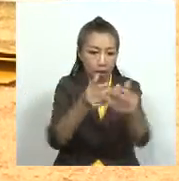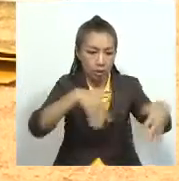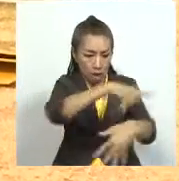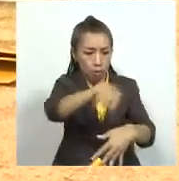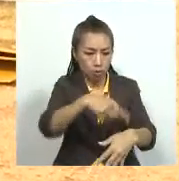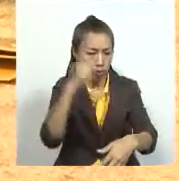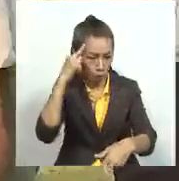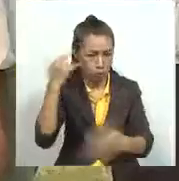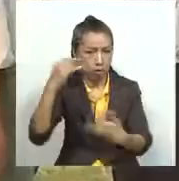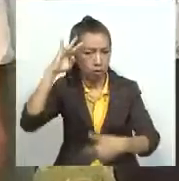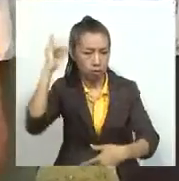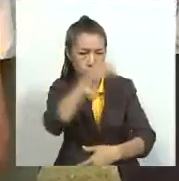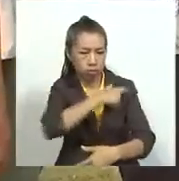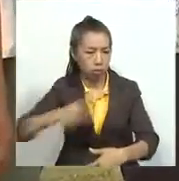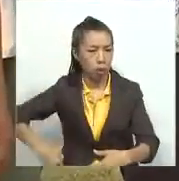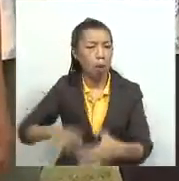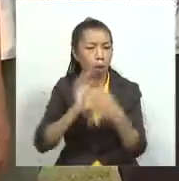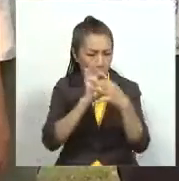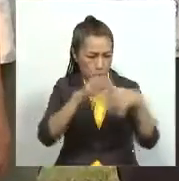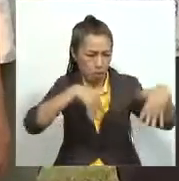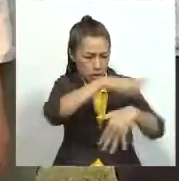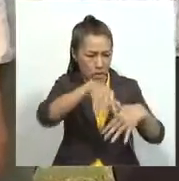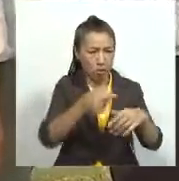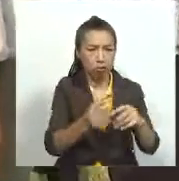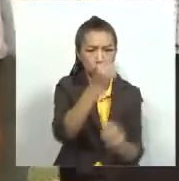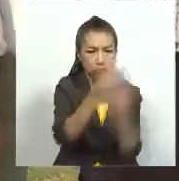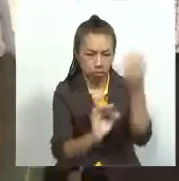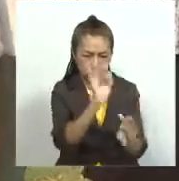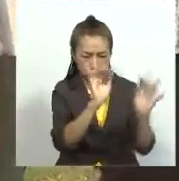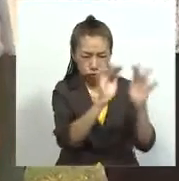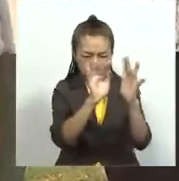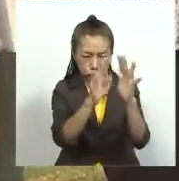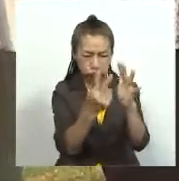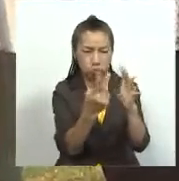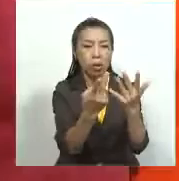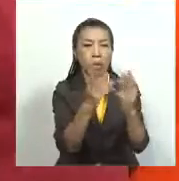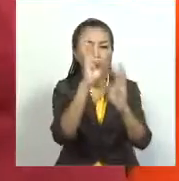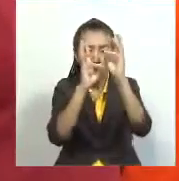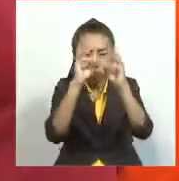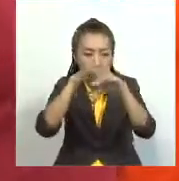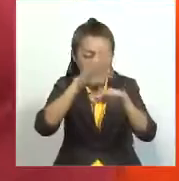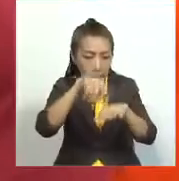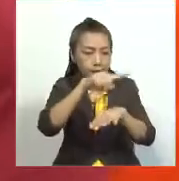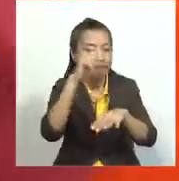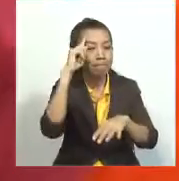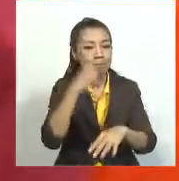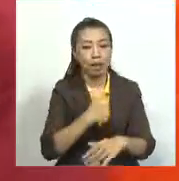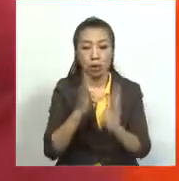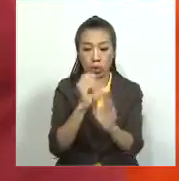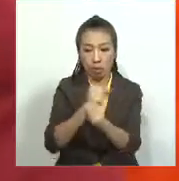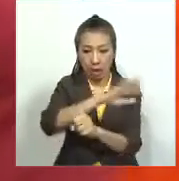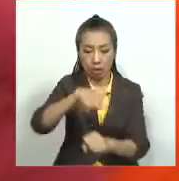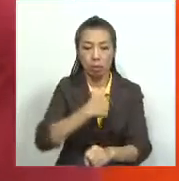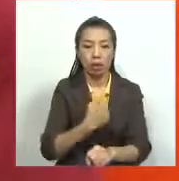ประสบปัญหาหมอกควันไฟป่าและฝุ่นละอองขนาดเล็กเกินค่ามาตรฐานพระราชทานกำลังใจเจ้าหน้าที่ผู้ปฏิบัติงานทุกค